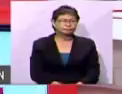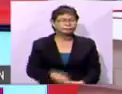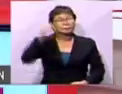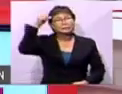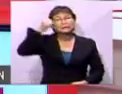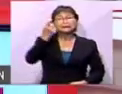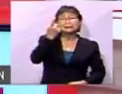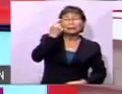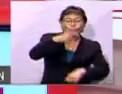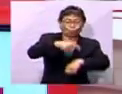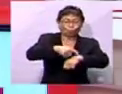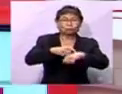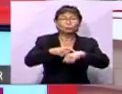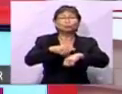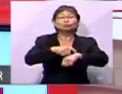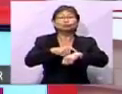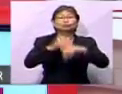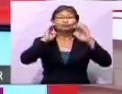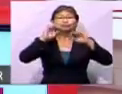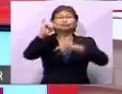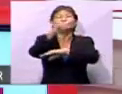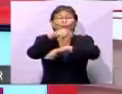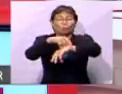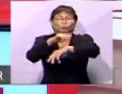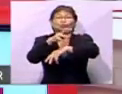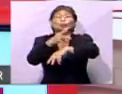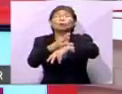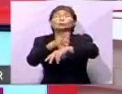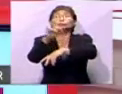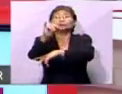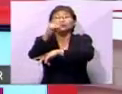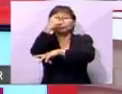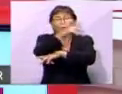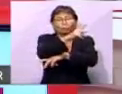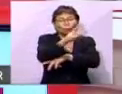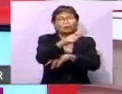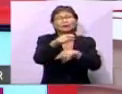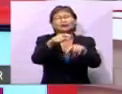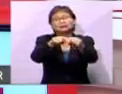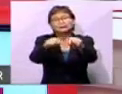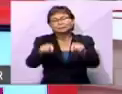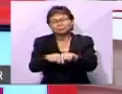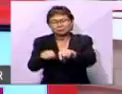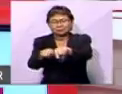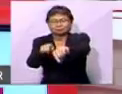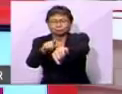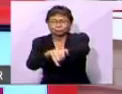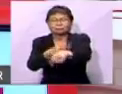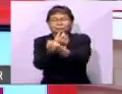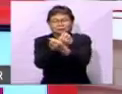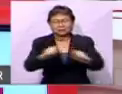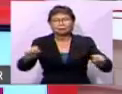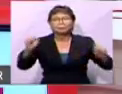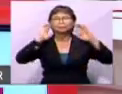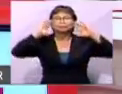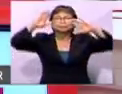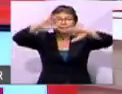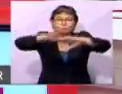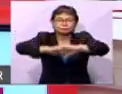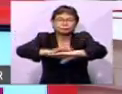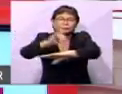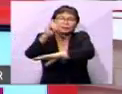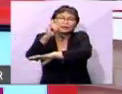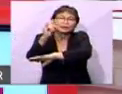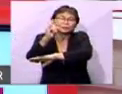Saudara, sebentar tadi telah pun masuk waktu Isyak bagi Kuala Lumpur dan kawasan yang sewaktu dengannya. Selamat menunaikan solat